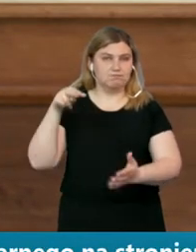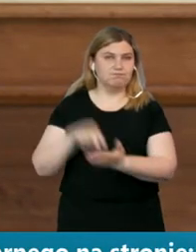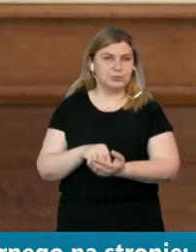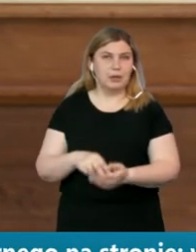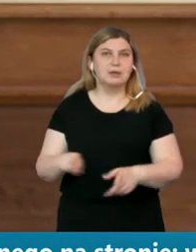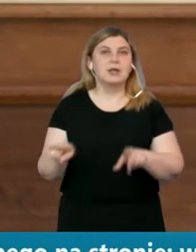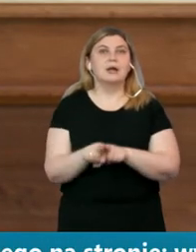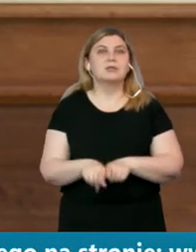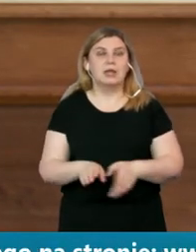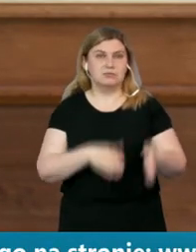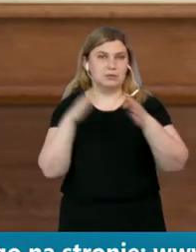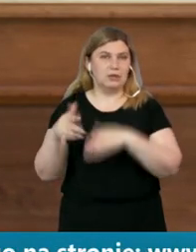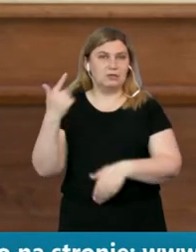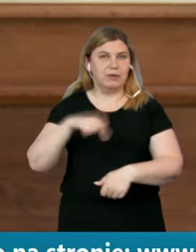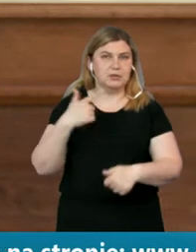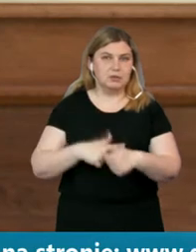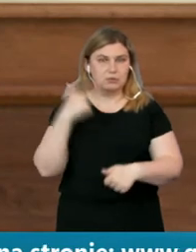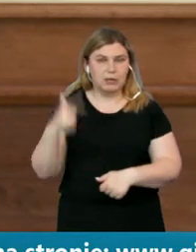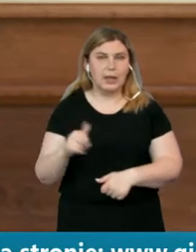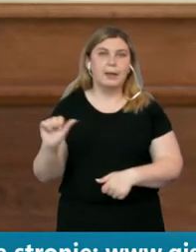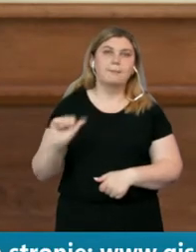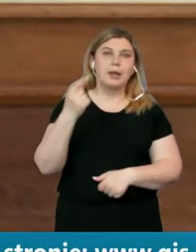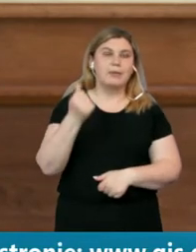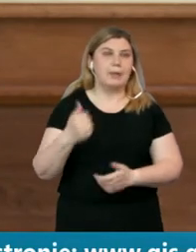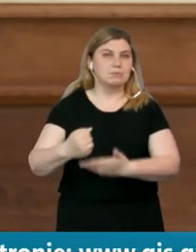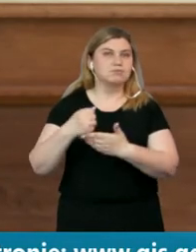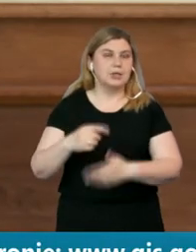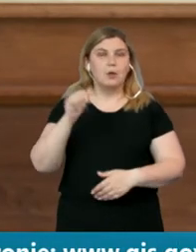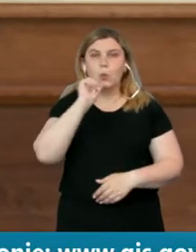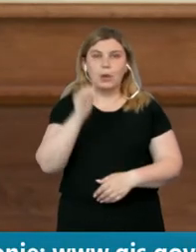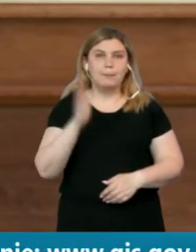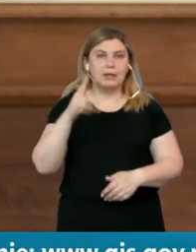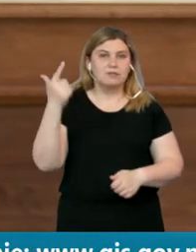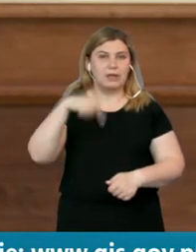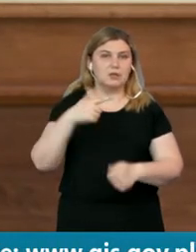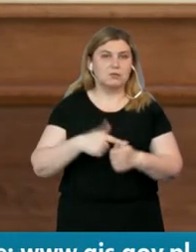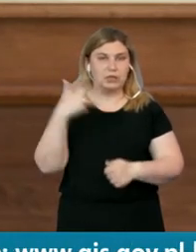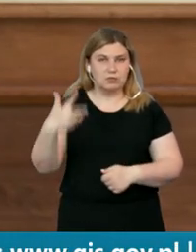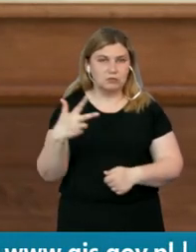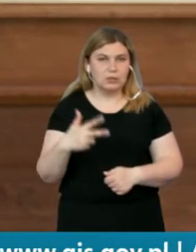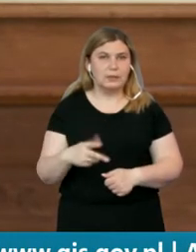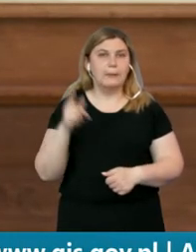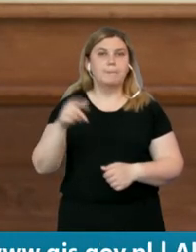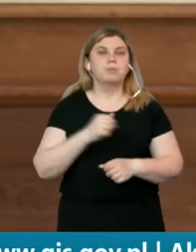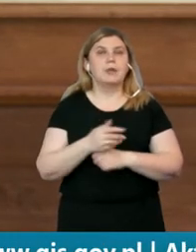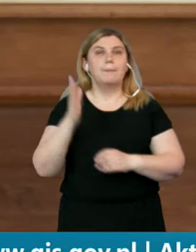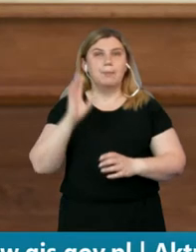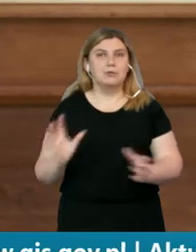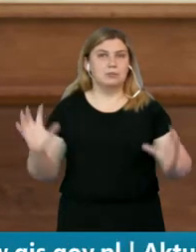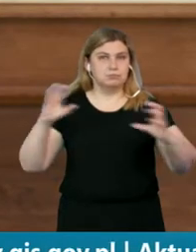pewnie w 2022 roku. Więc pierwsze jakieś środki unijne nowej perspektywy pojawią się w 2023. No i oczywiście nastąpi znowu kumulacja w